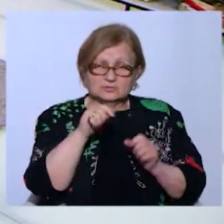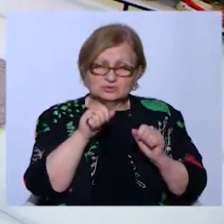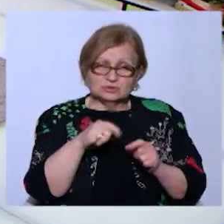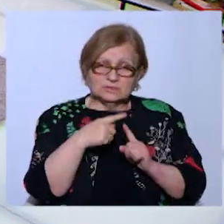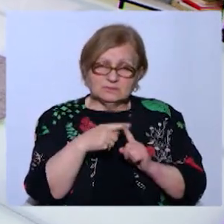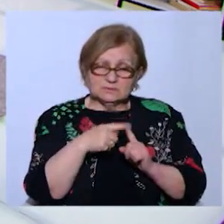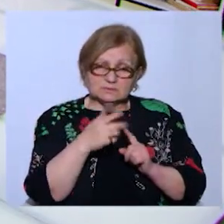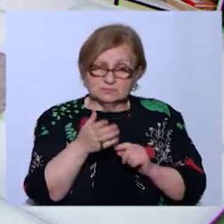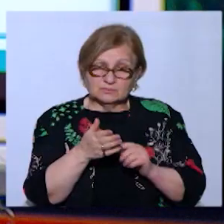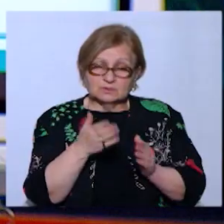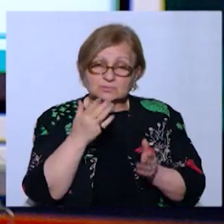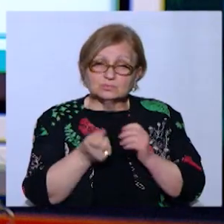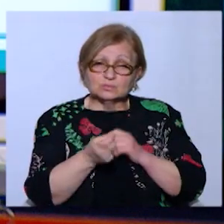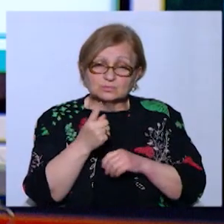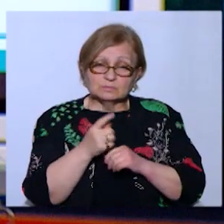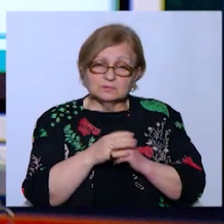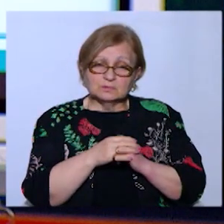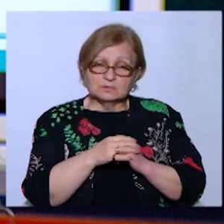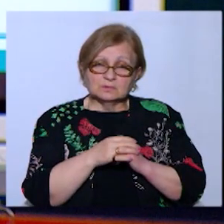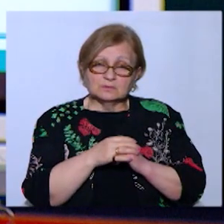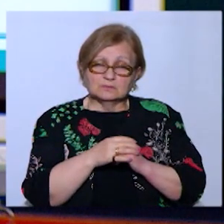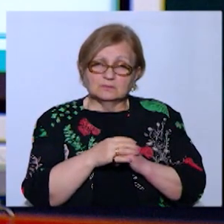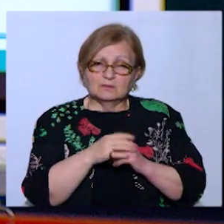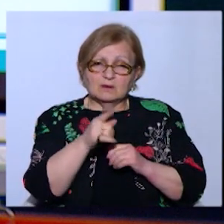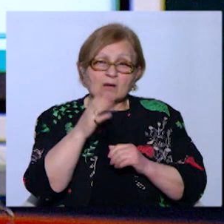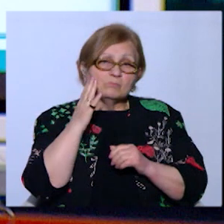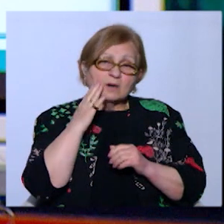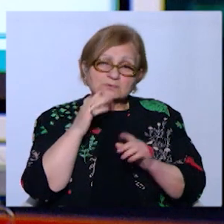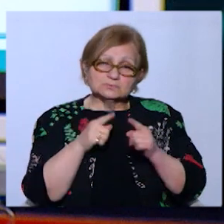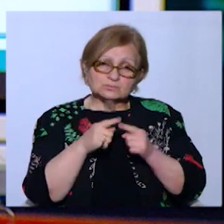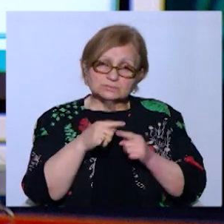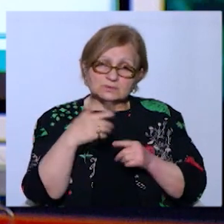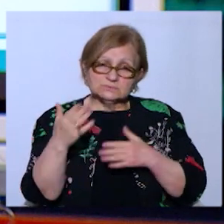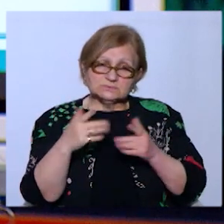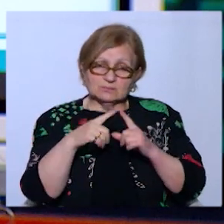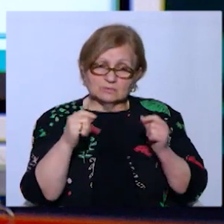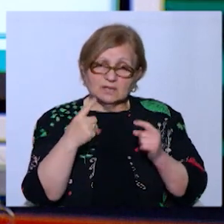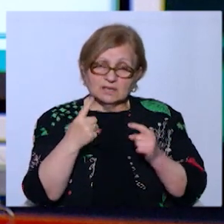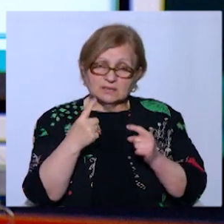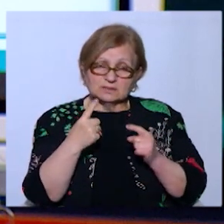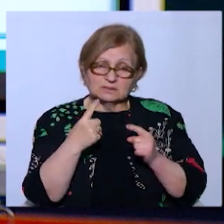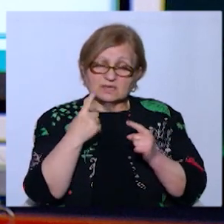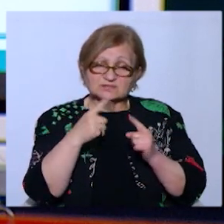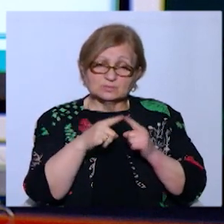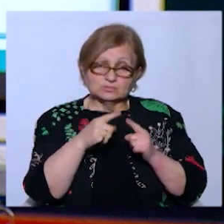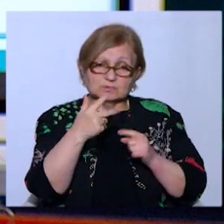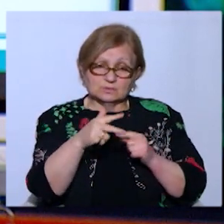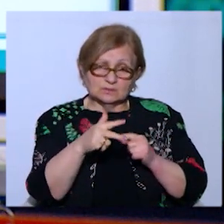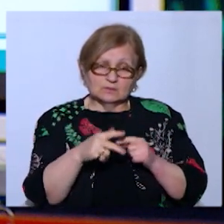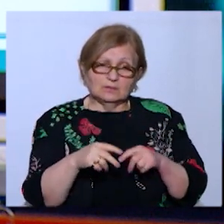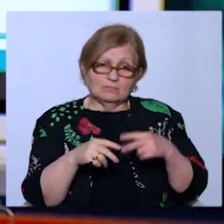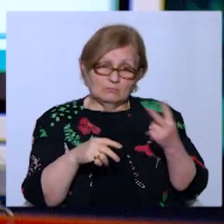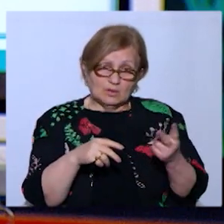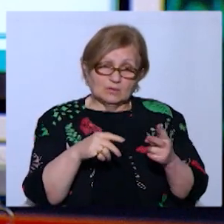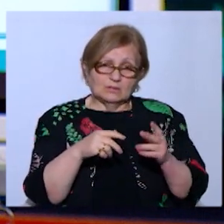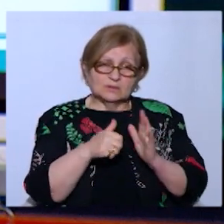დადებითი რიცხვია. ანუ თურმე ნახეთ მართკუთხა სამკუთხედში, რომლის ერთი გვერდი 20, ერთი კუთხე 30 გრადუსია,